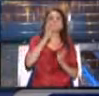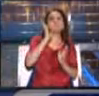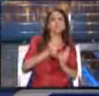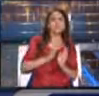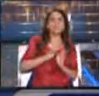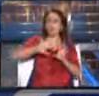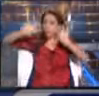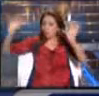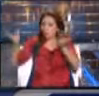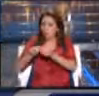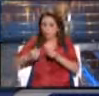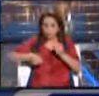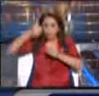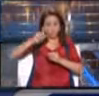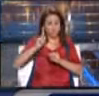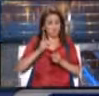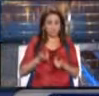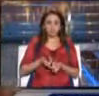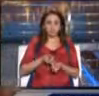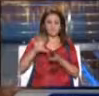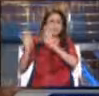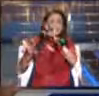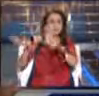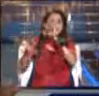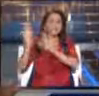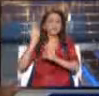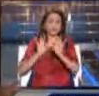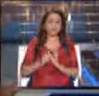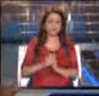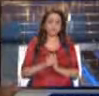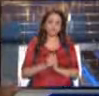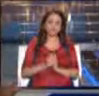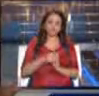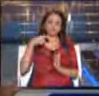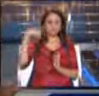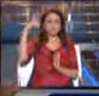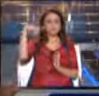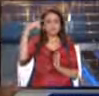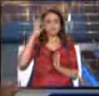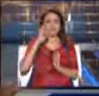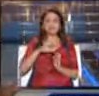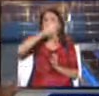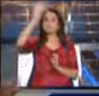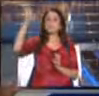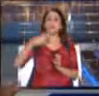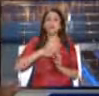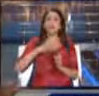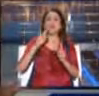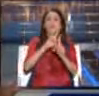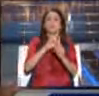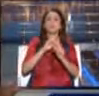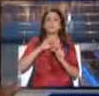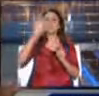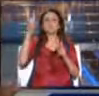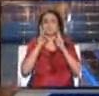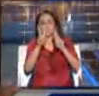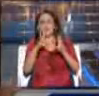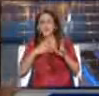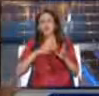يكون اعلاميا متميز؟ اعتقد بفكري ان هو يكون عنده اولا عنده القبول، عنده الكاريزما، لان ممكن يكون في بعض